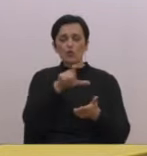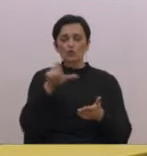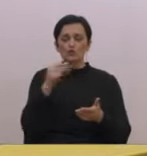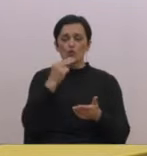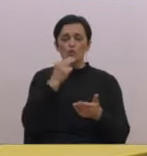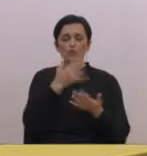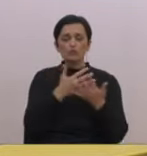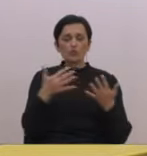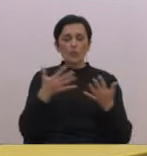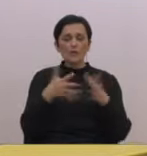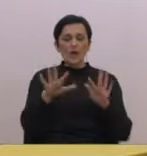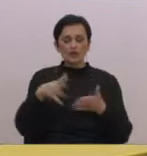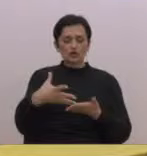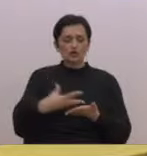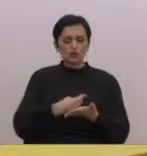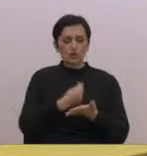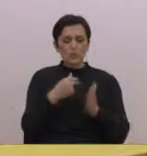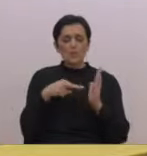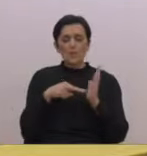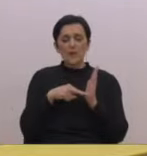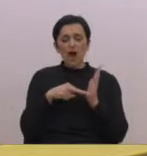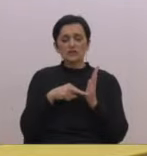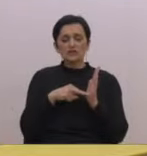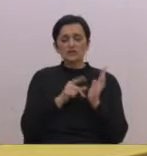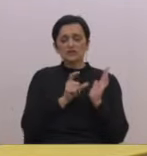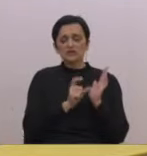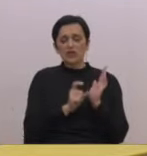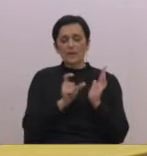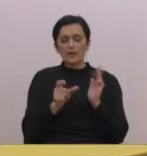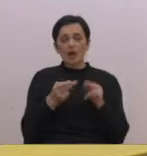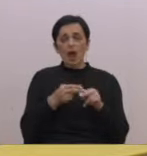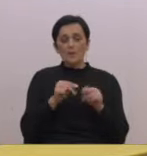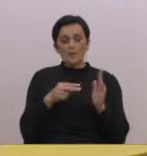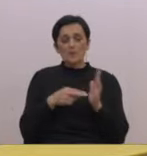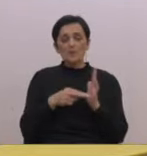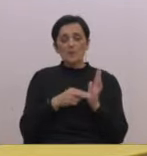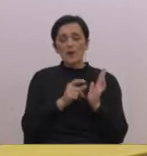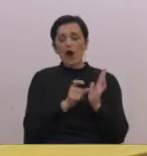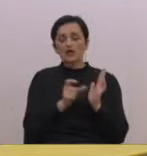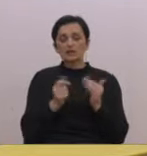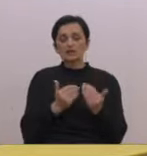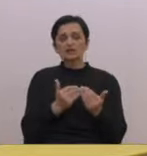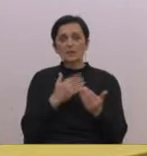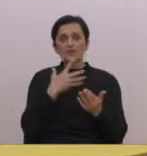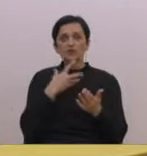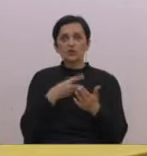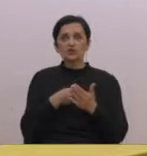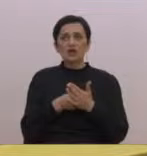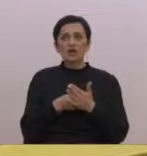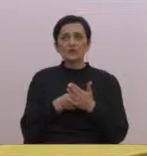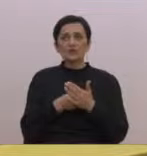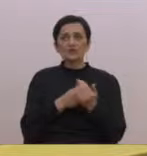მეტი შემოსავალი, ფასებიც იყოს ზომიერი და ამ ფასებსაც, რა თქმა უნდა,